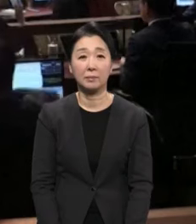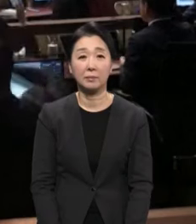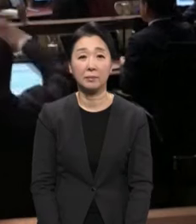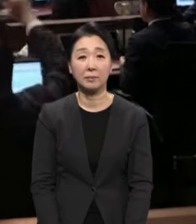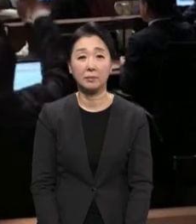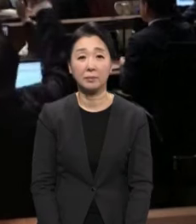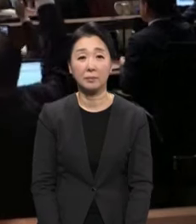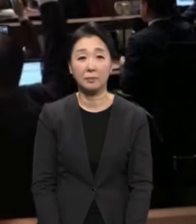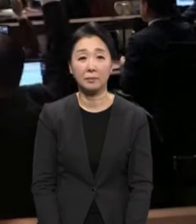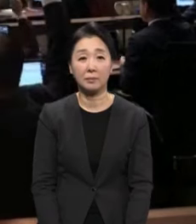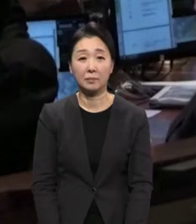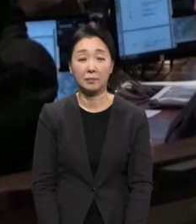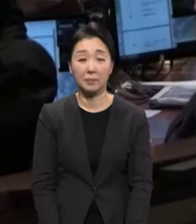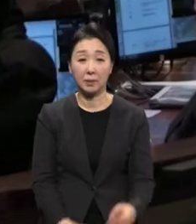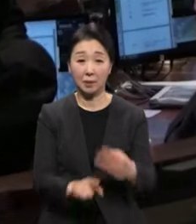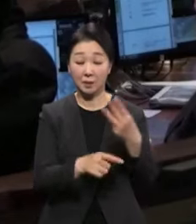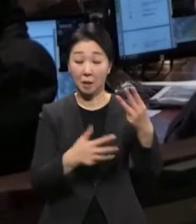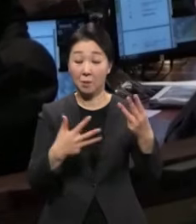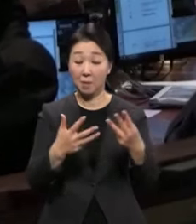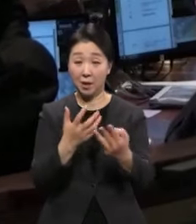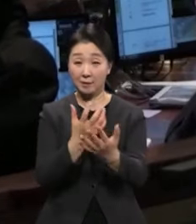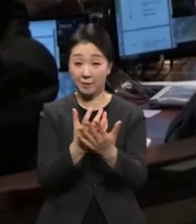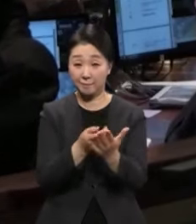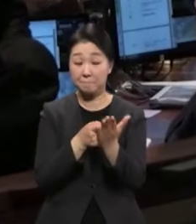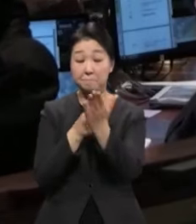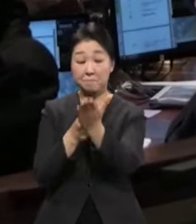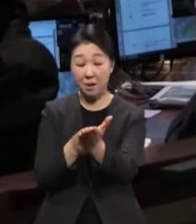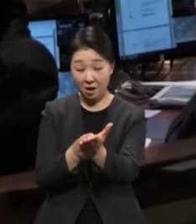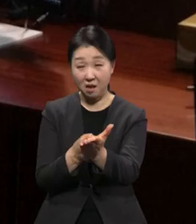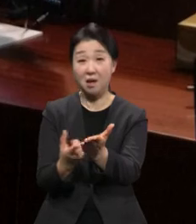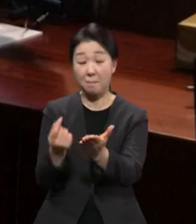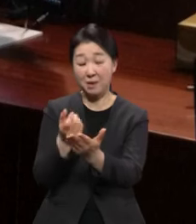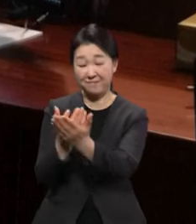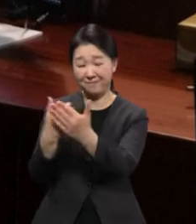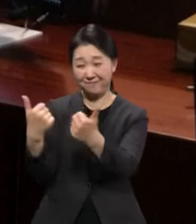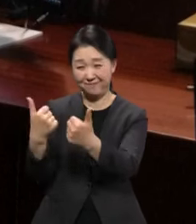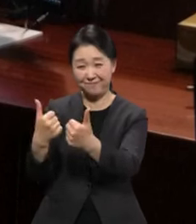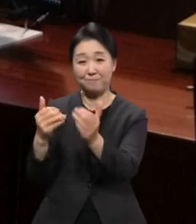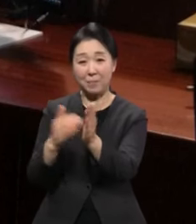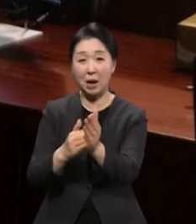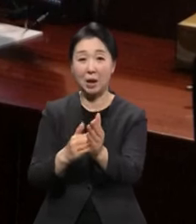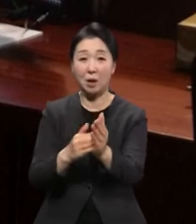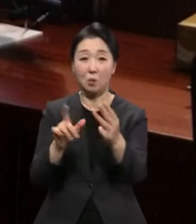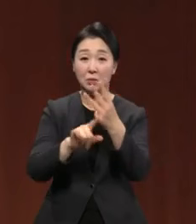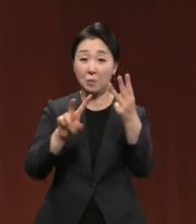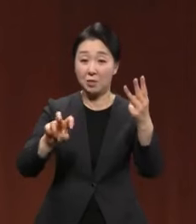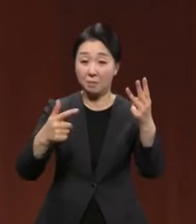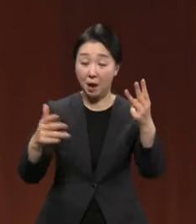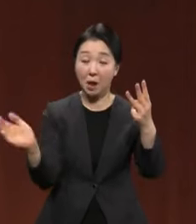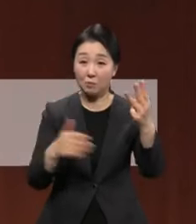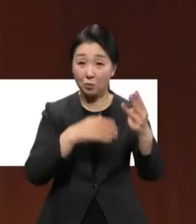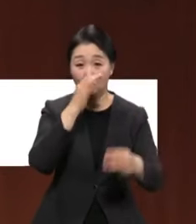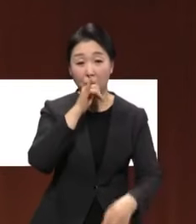지난 8일 제출된 법안은 초고속으로 입법화 되 오는 23일부터 효력이 발생합니다